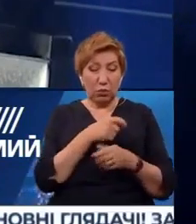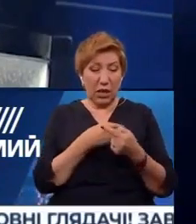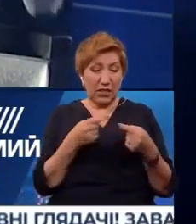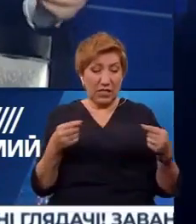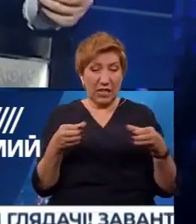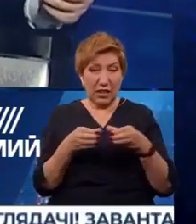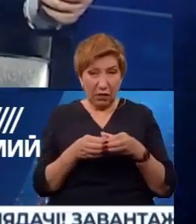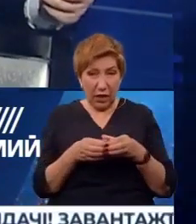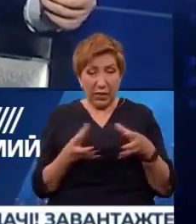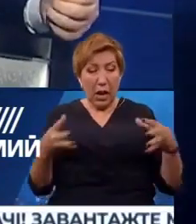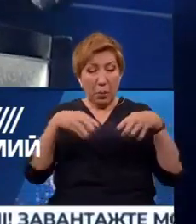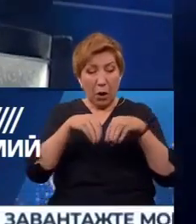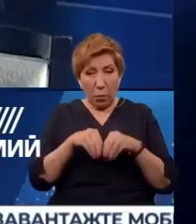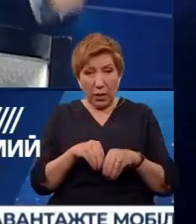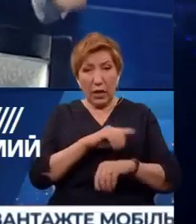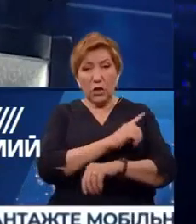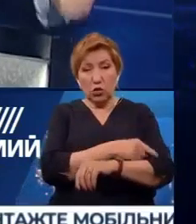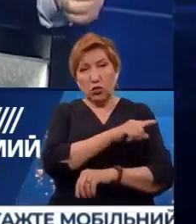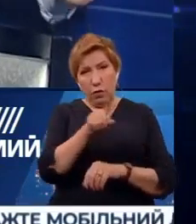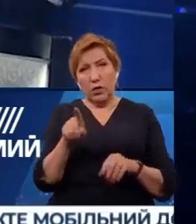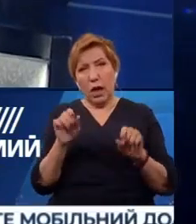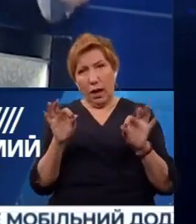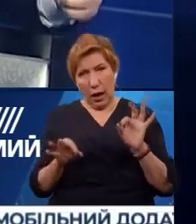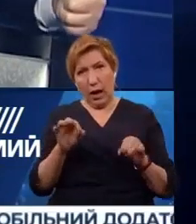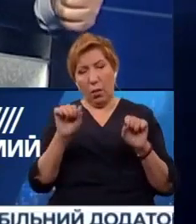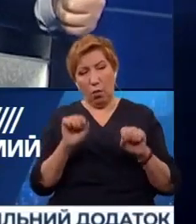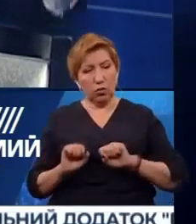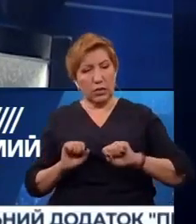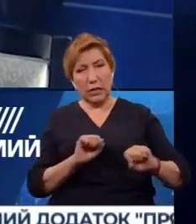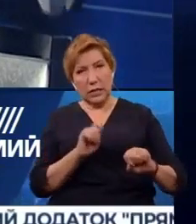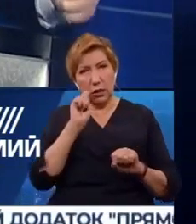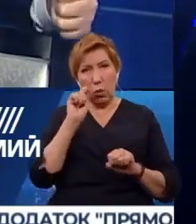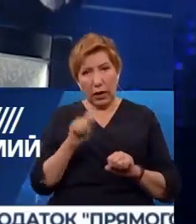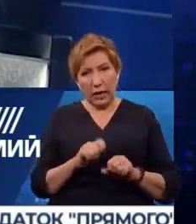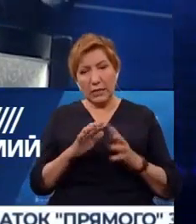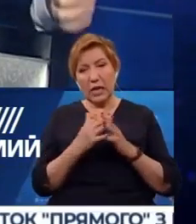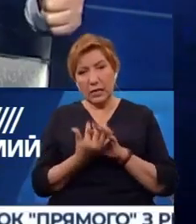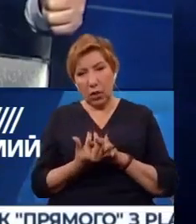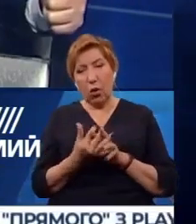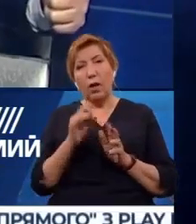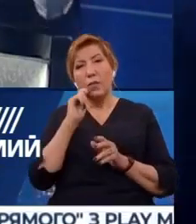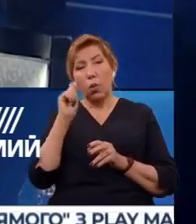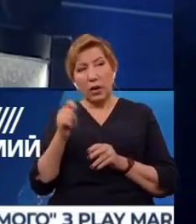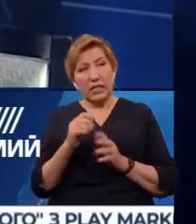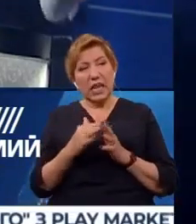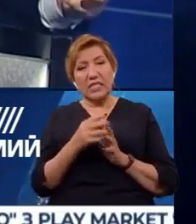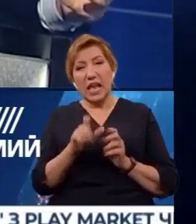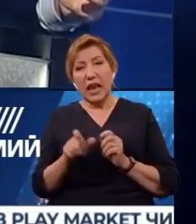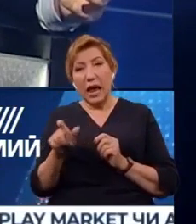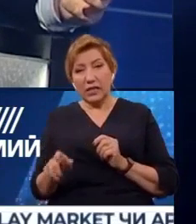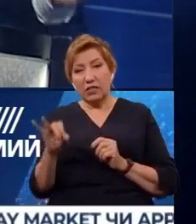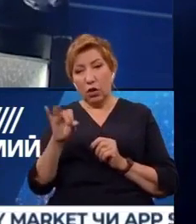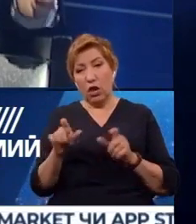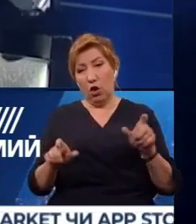фракцій, при об'єднанні цих зусиль, вони цілком реально можуть захистити Україну, українське село, українське селянство і